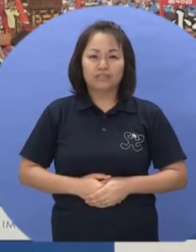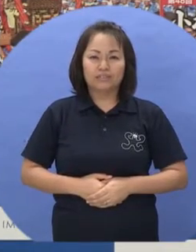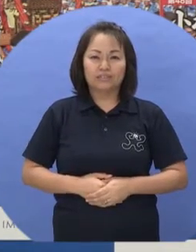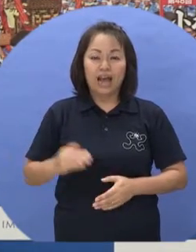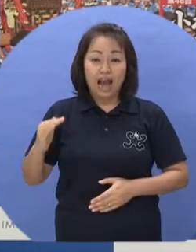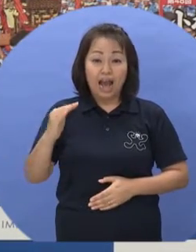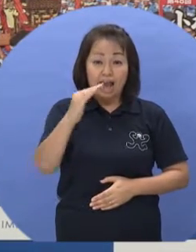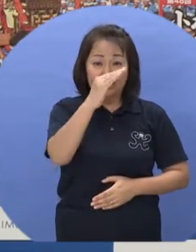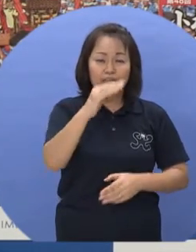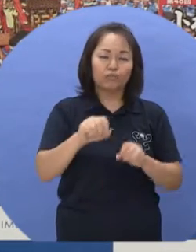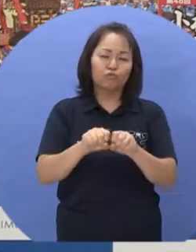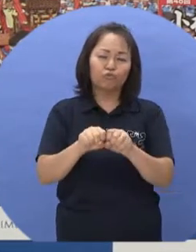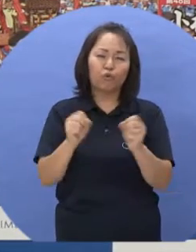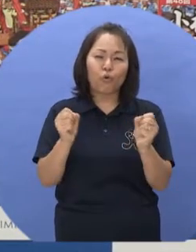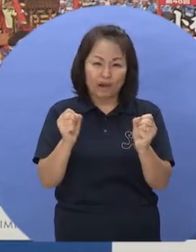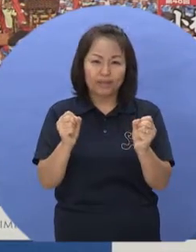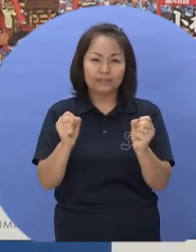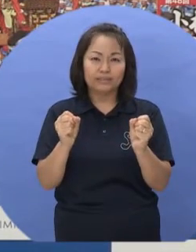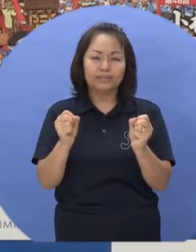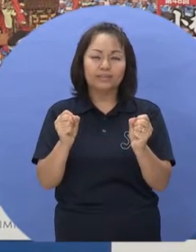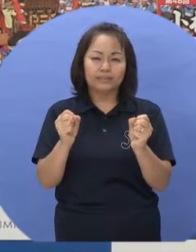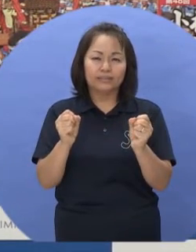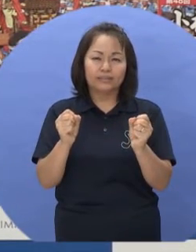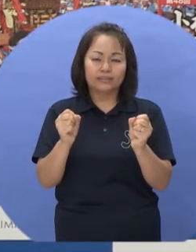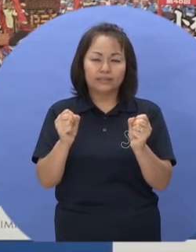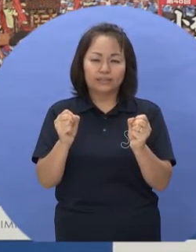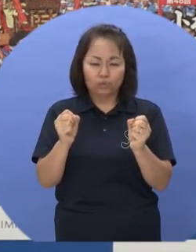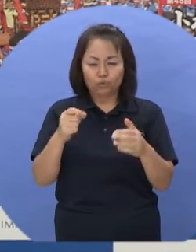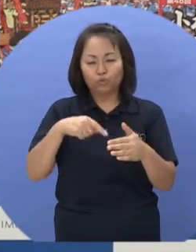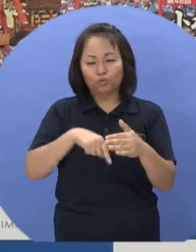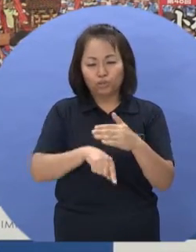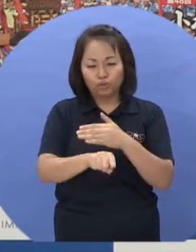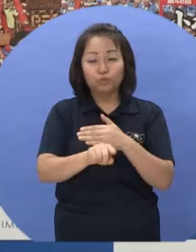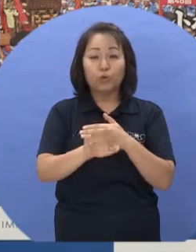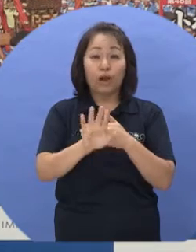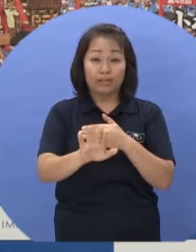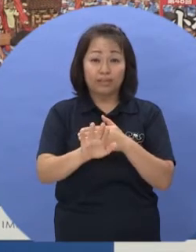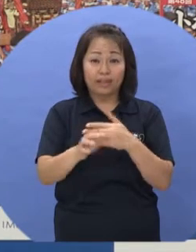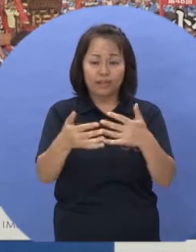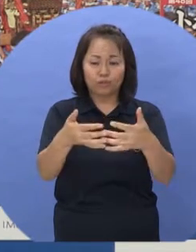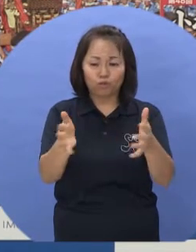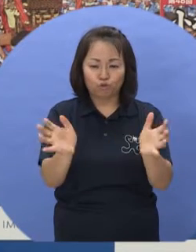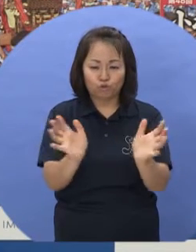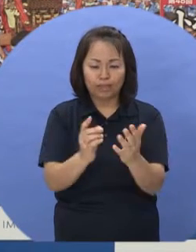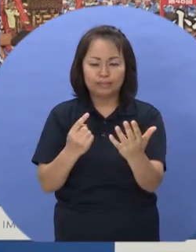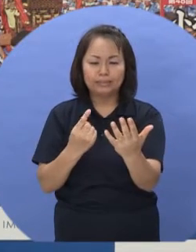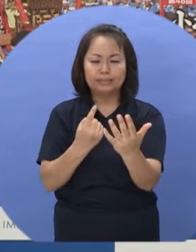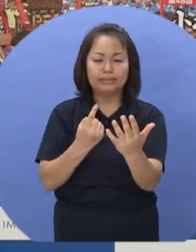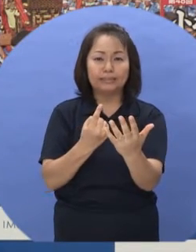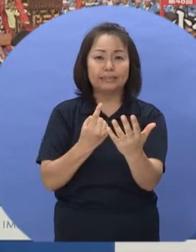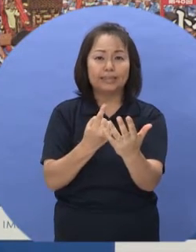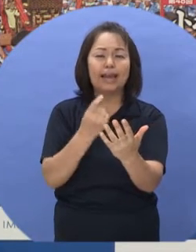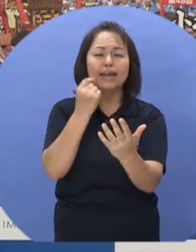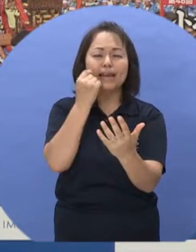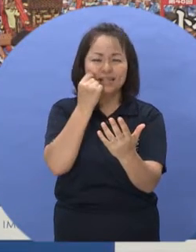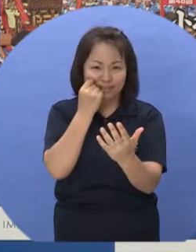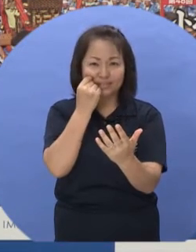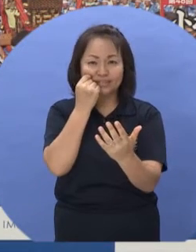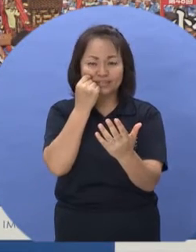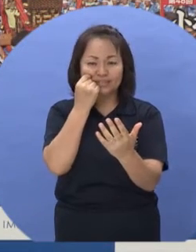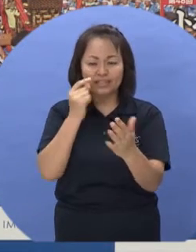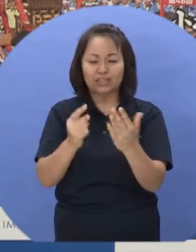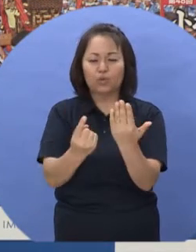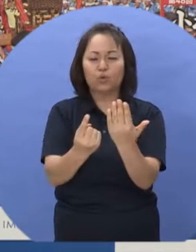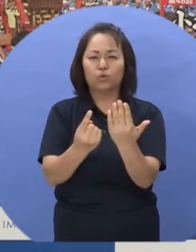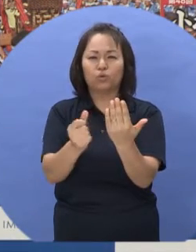障害などのそういった要素によりまして、集団に馴染めないことから不登校にな